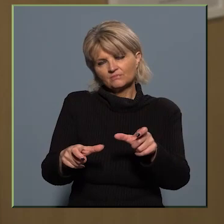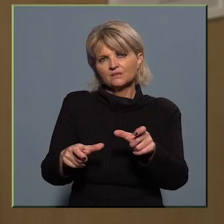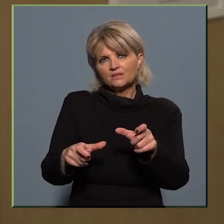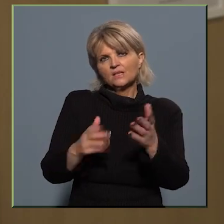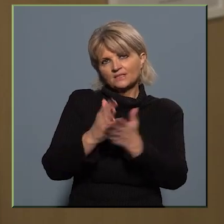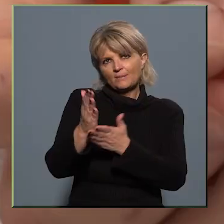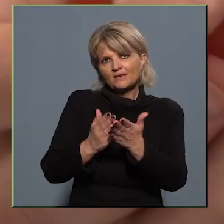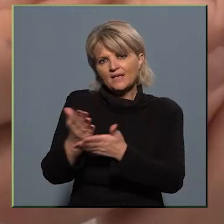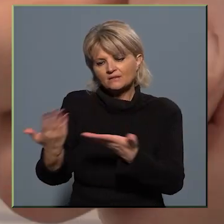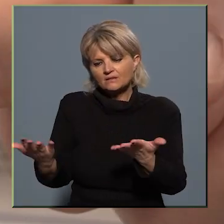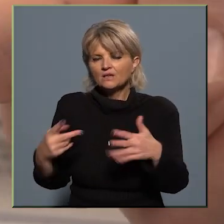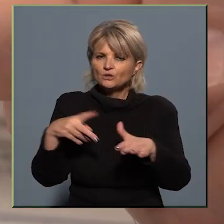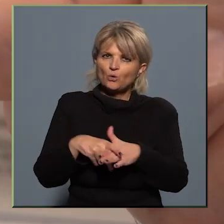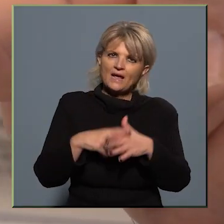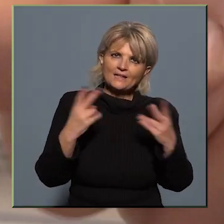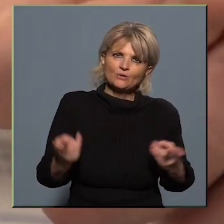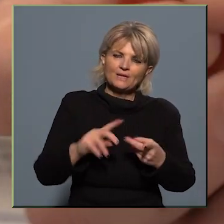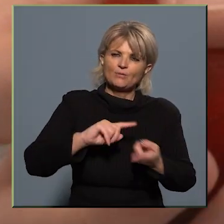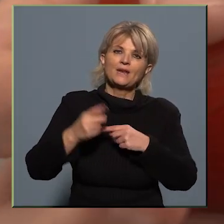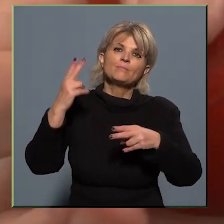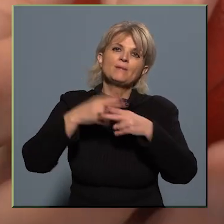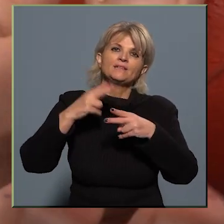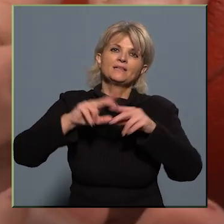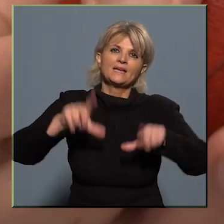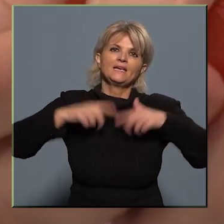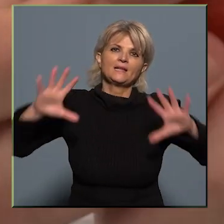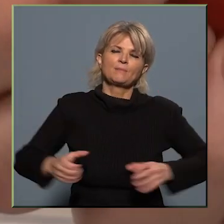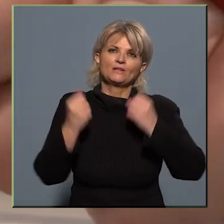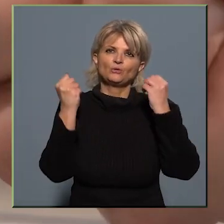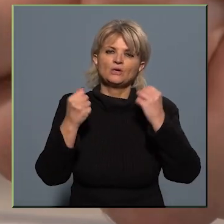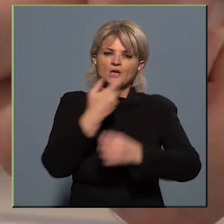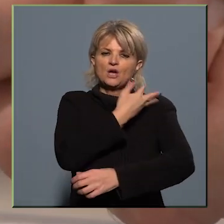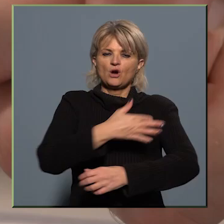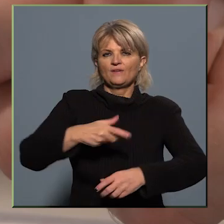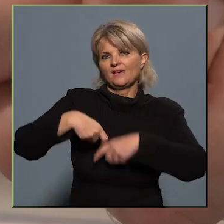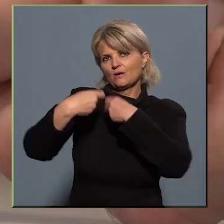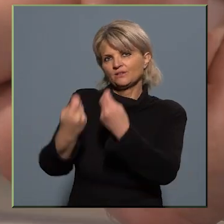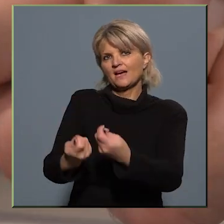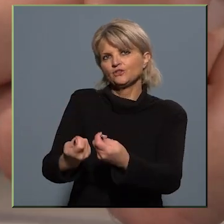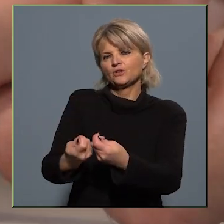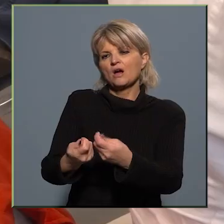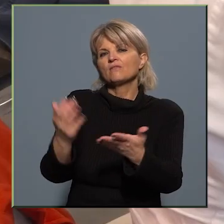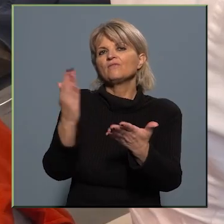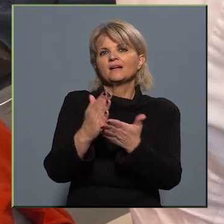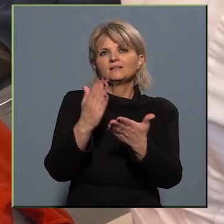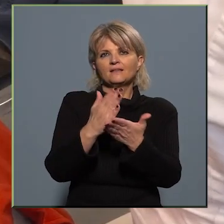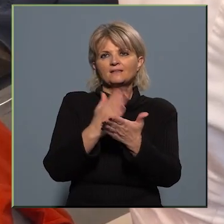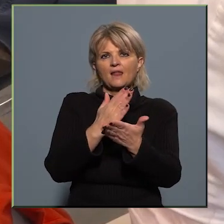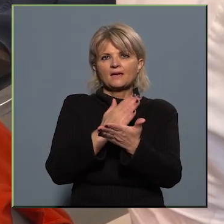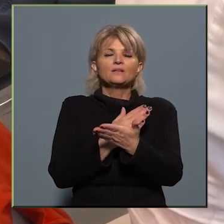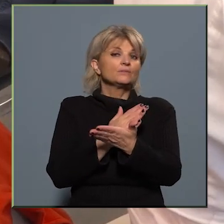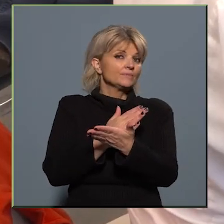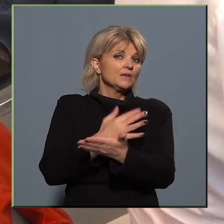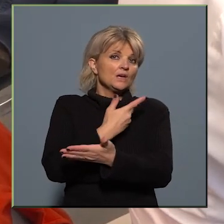azoknak a betegeknek is akár életmentő lehet, akik vérkészítményre szorulnak. Magának a véradásnak a kritériumait azt